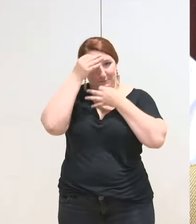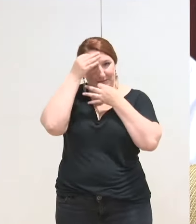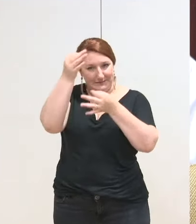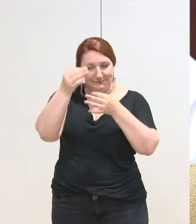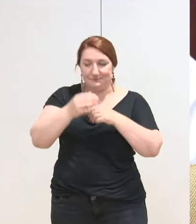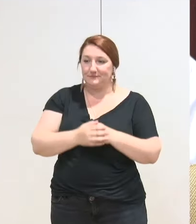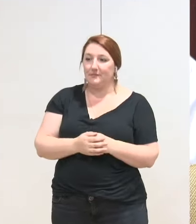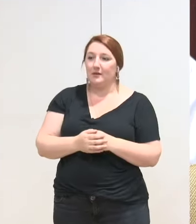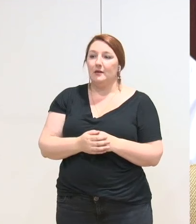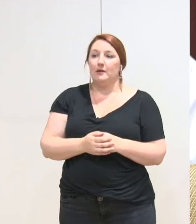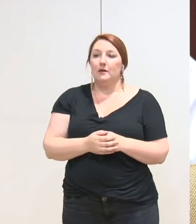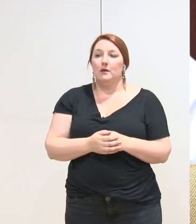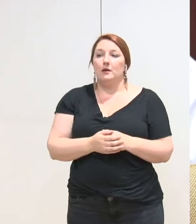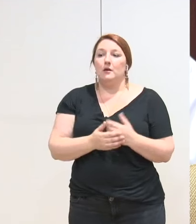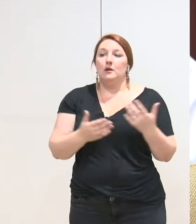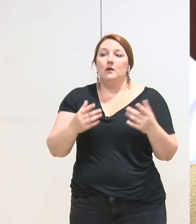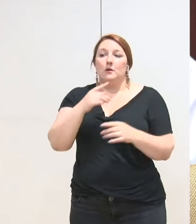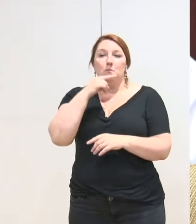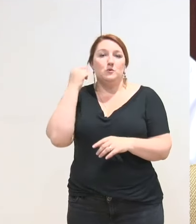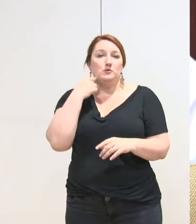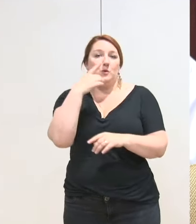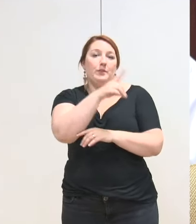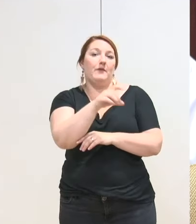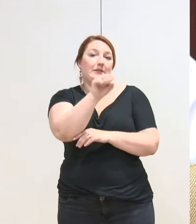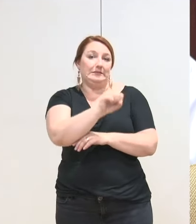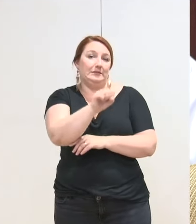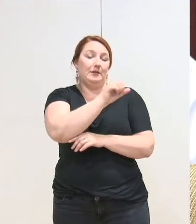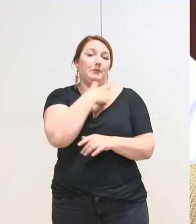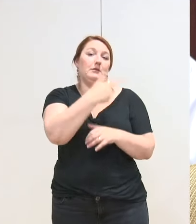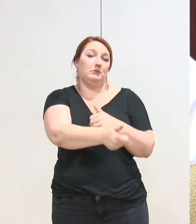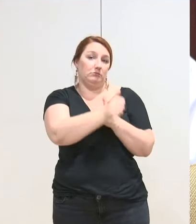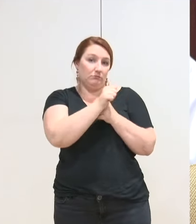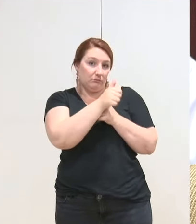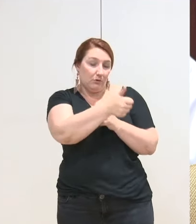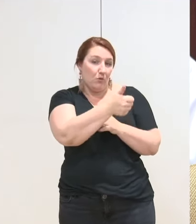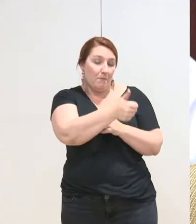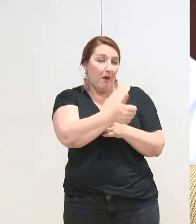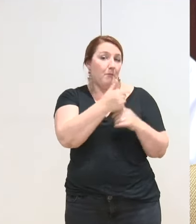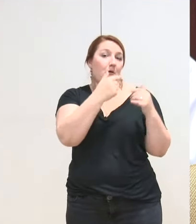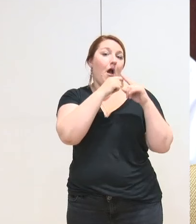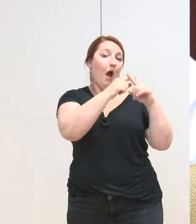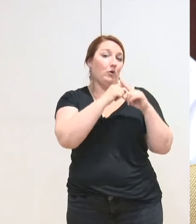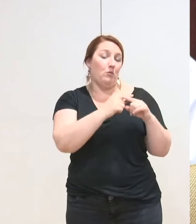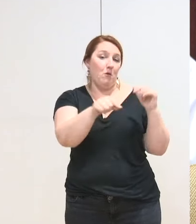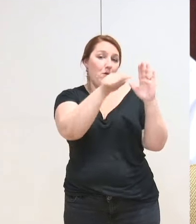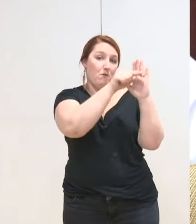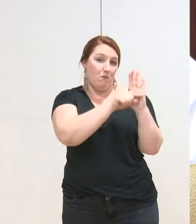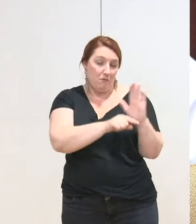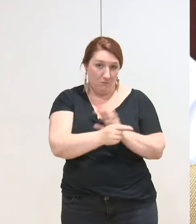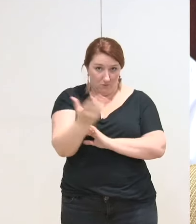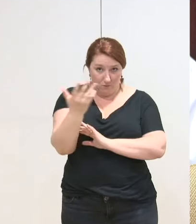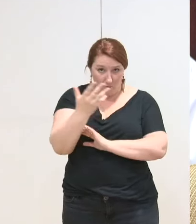arguments qui sont avancés par Monsieur il il je pense est nécessaire que le